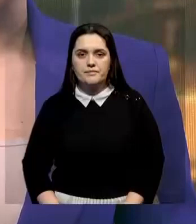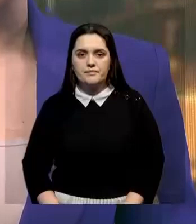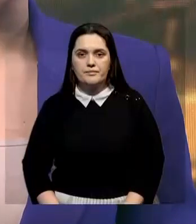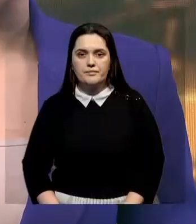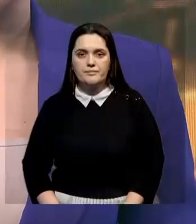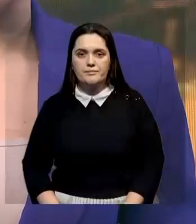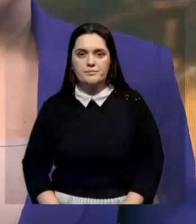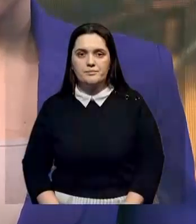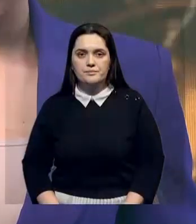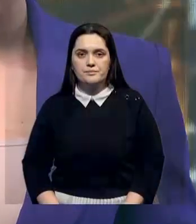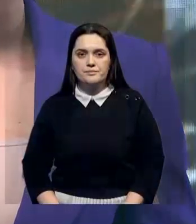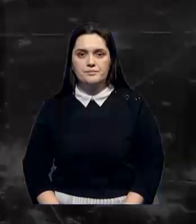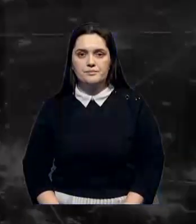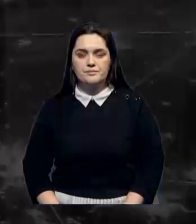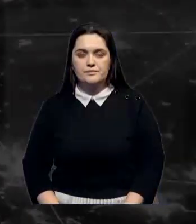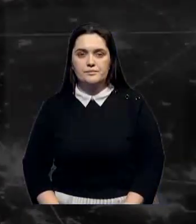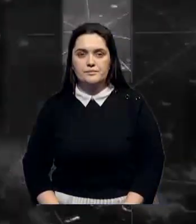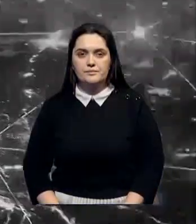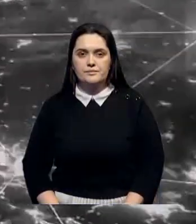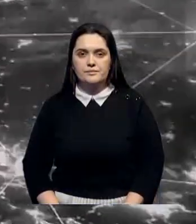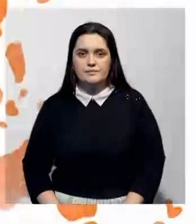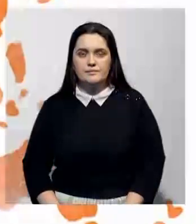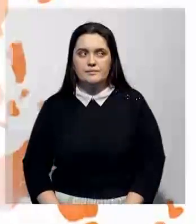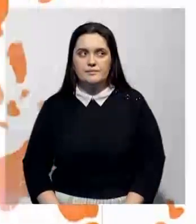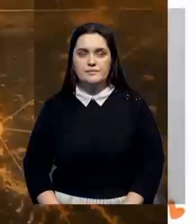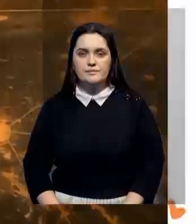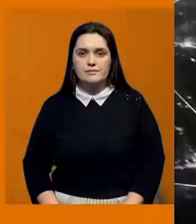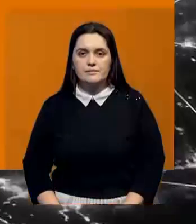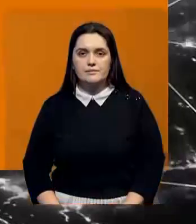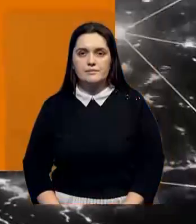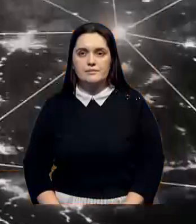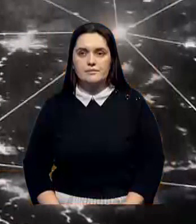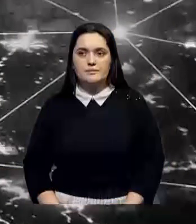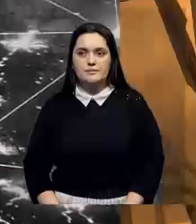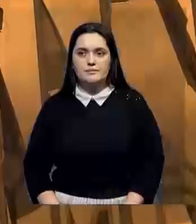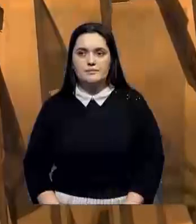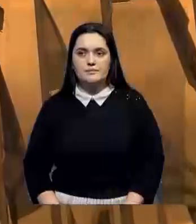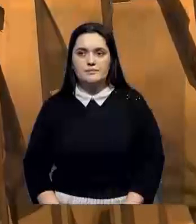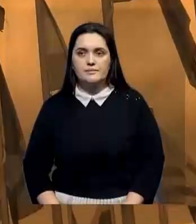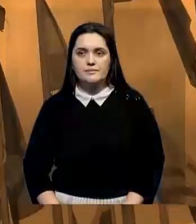Боярова. Ну а мы продолжим.